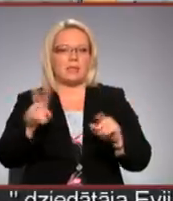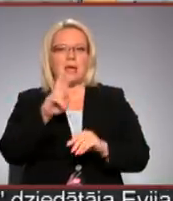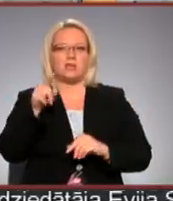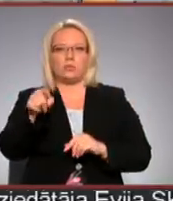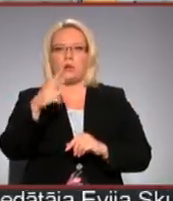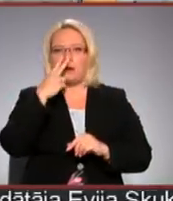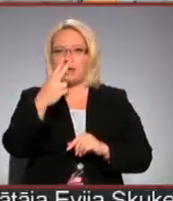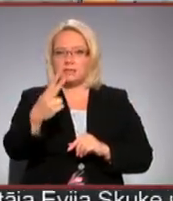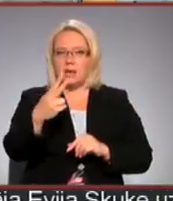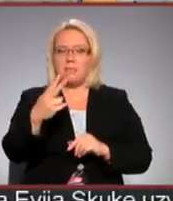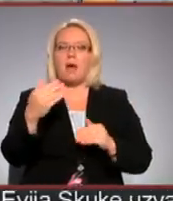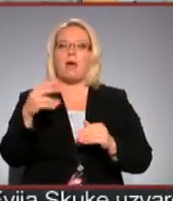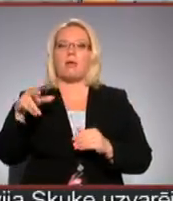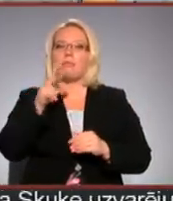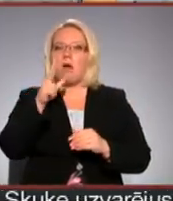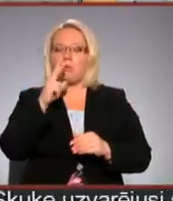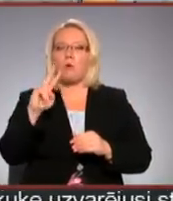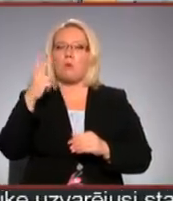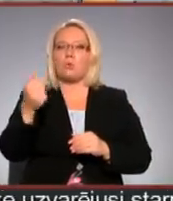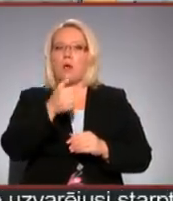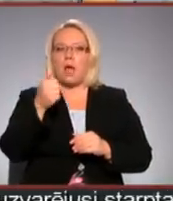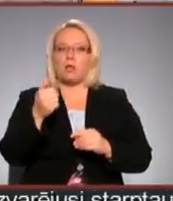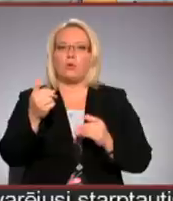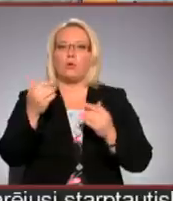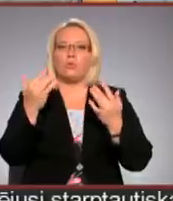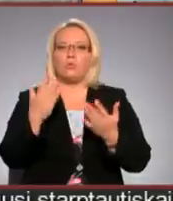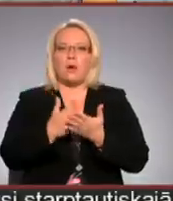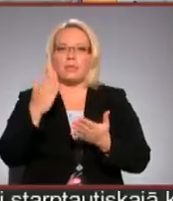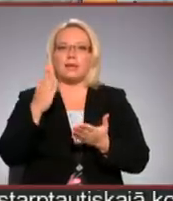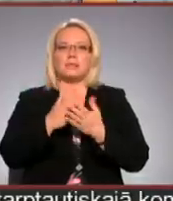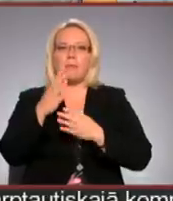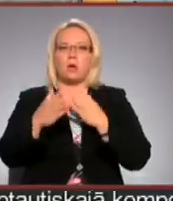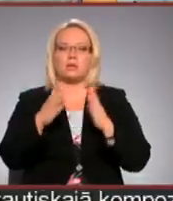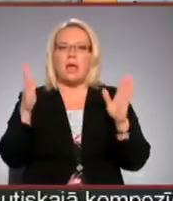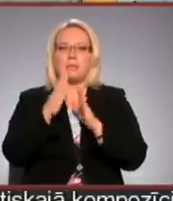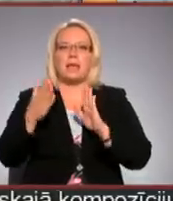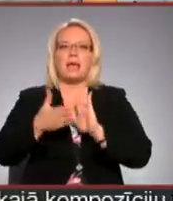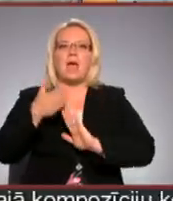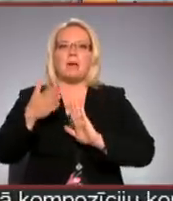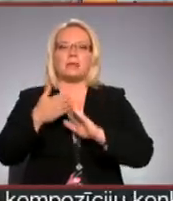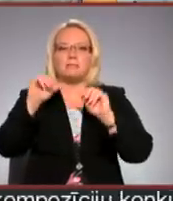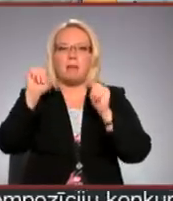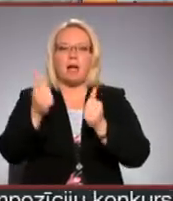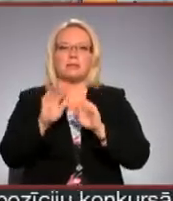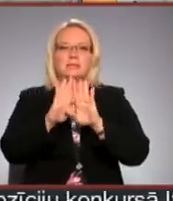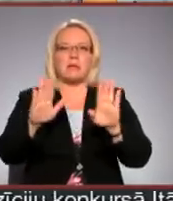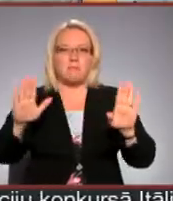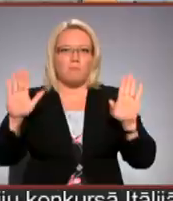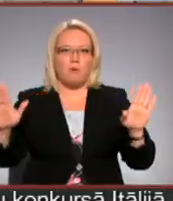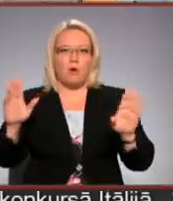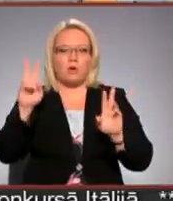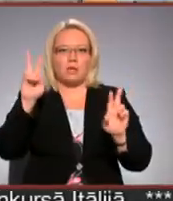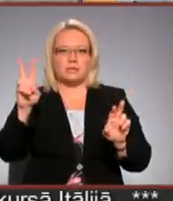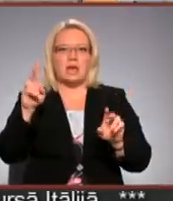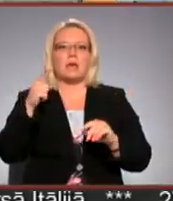tur ir skatāma. Lūk, Daugavpilī jau otro gadu norisinās startautisks laikmetīgās keramikas mākslas simpozijas Land Escape Ceramic